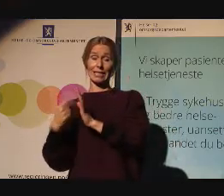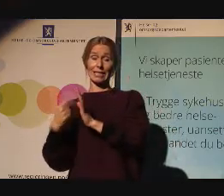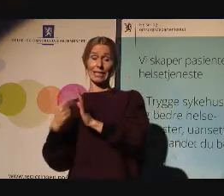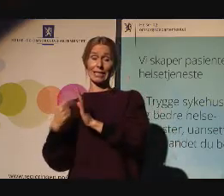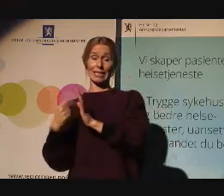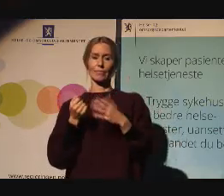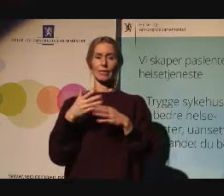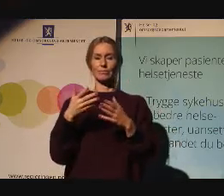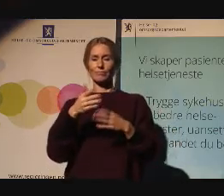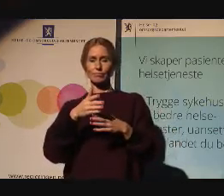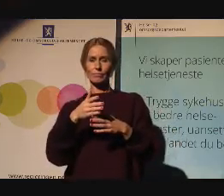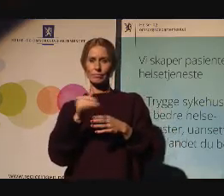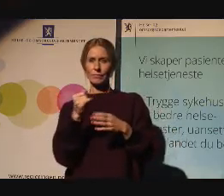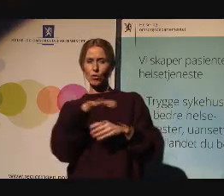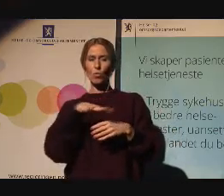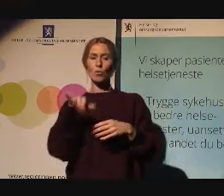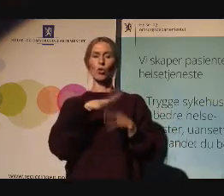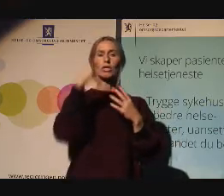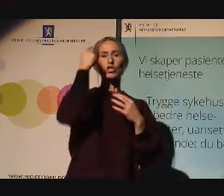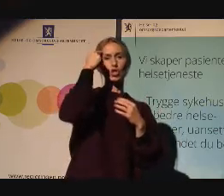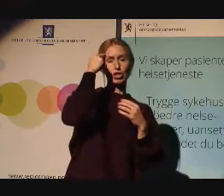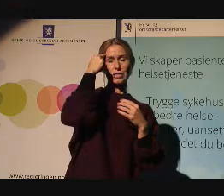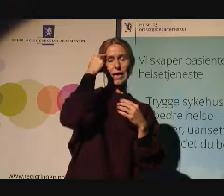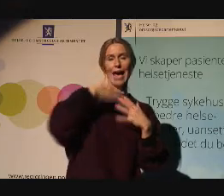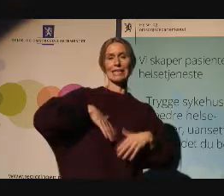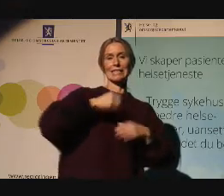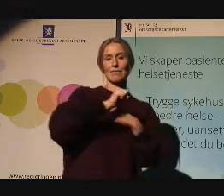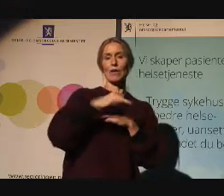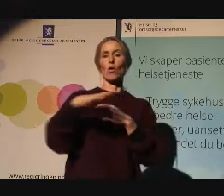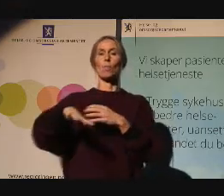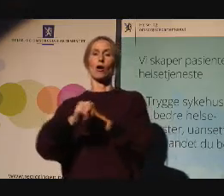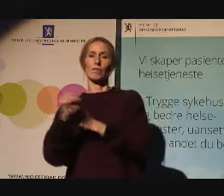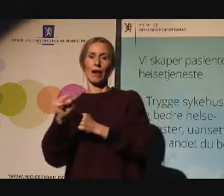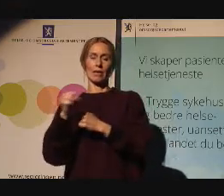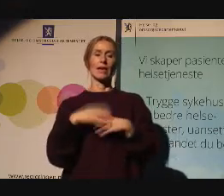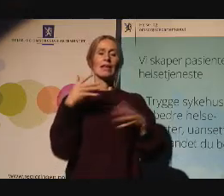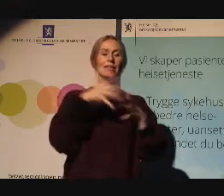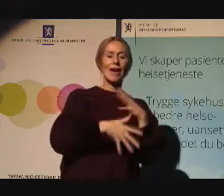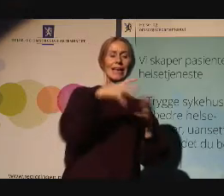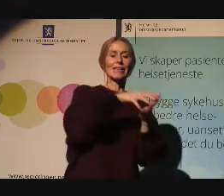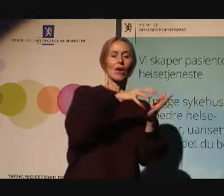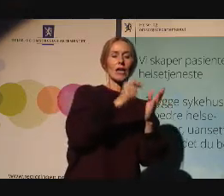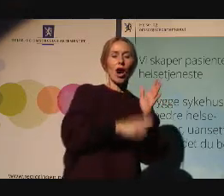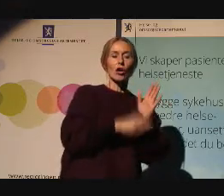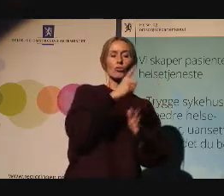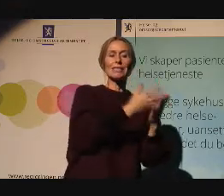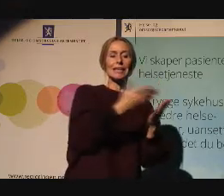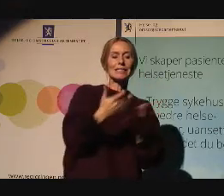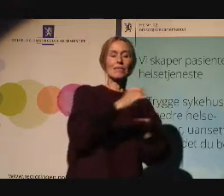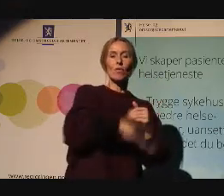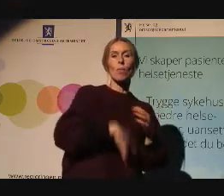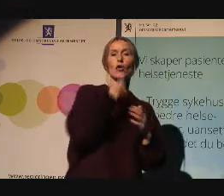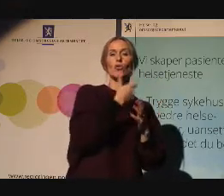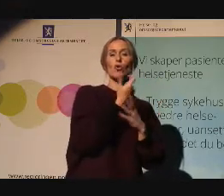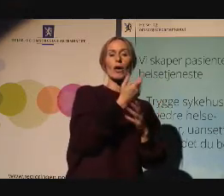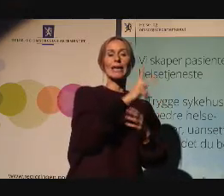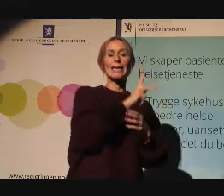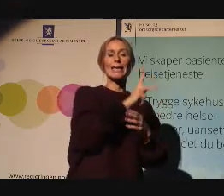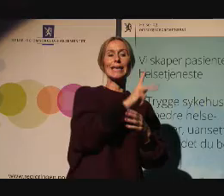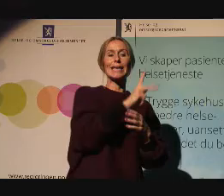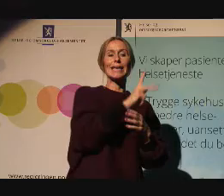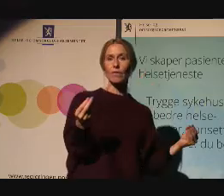skjæringspunktet mellom psykisk helse og barnevern. Det er den tverretatlige akuttjenesten for barn og unge i Kristiansand, og som